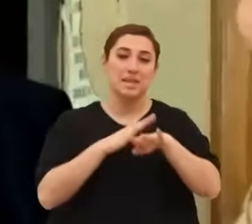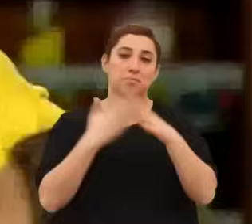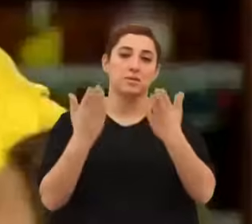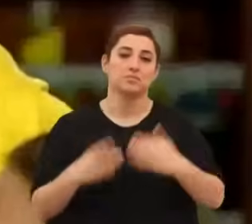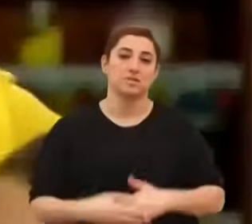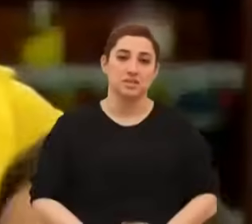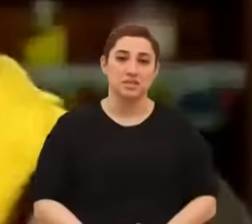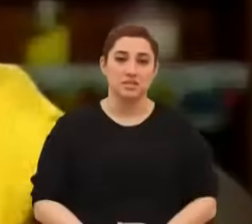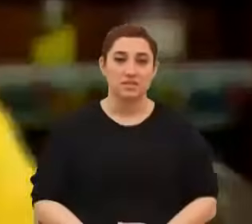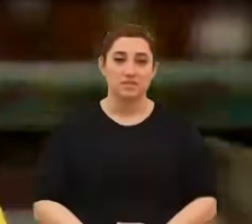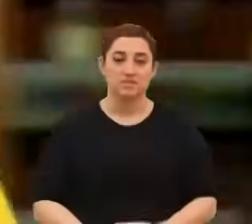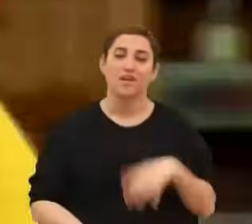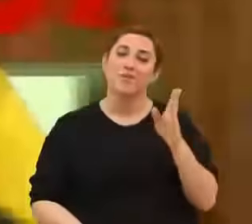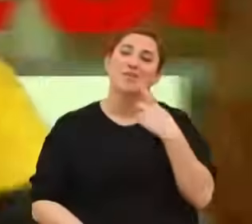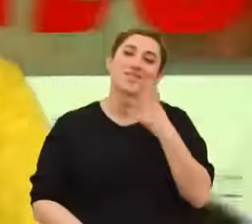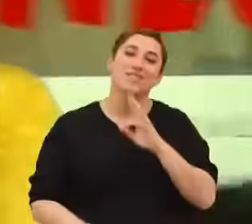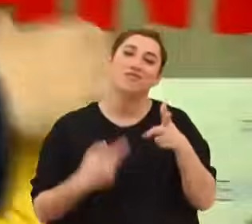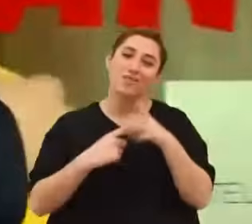ya.